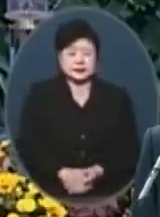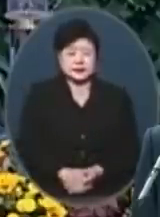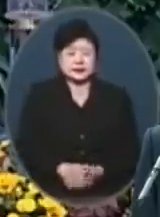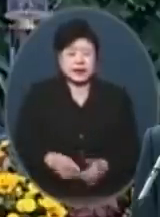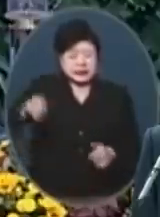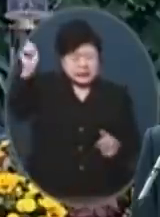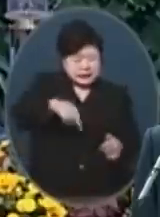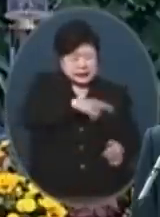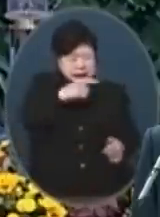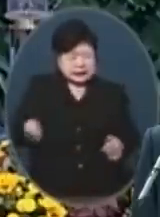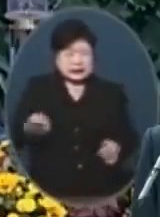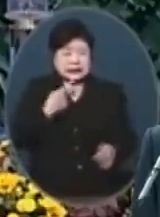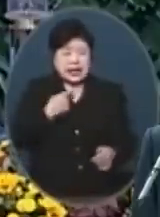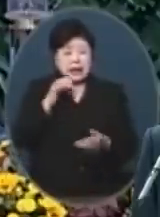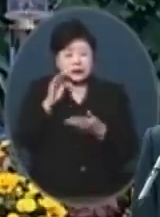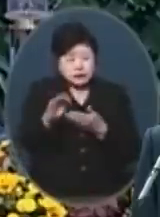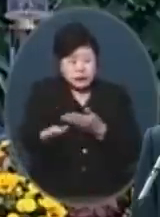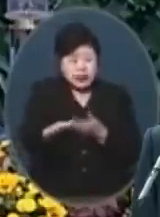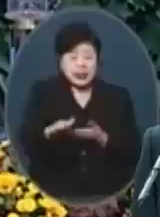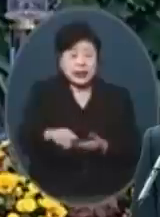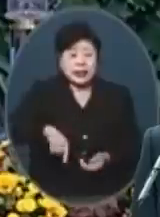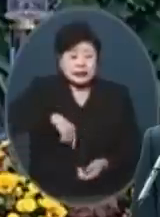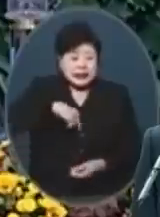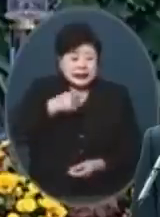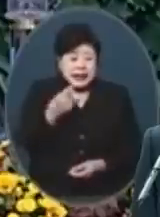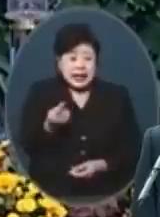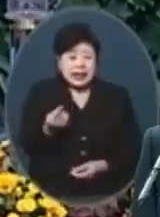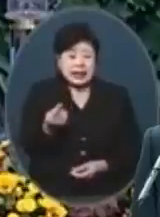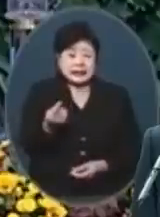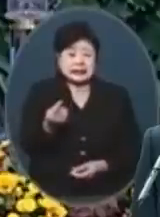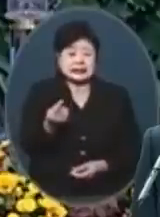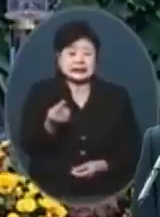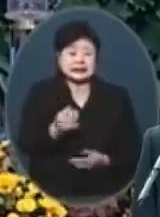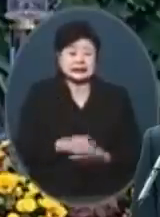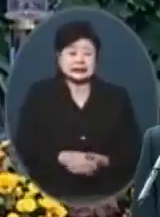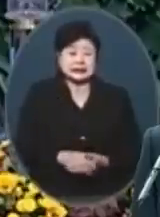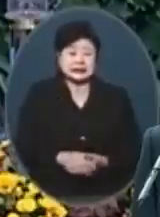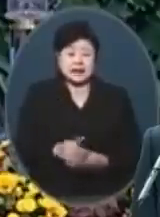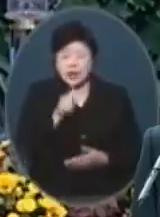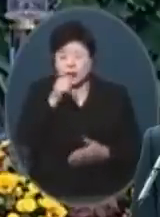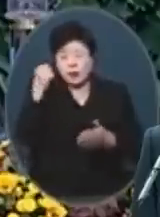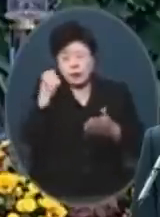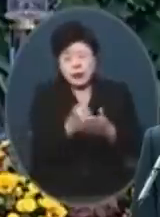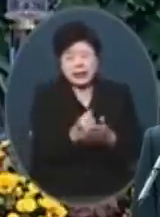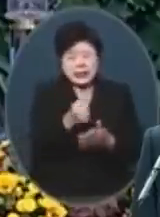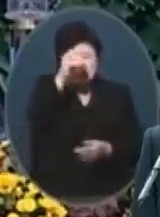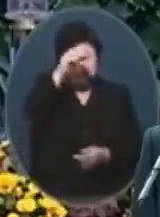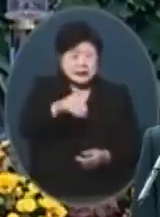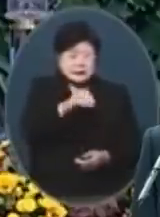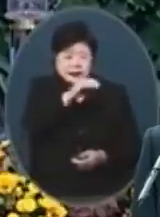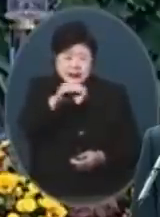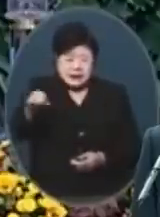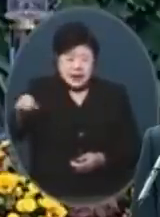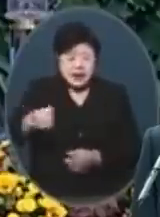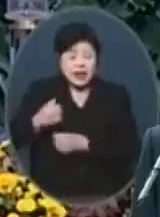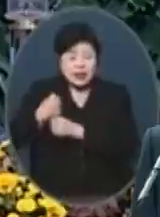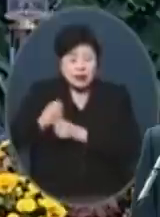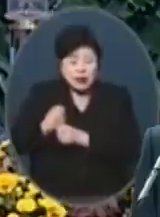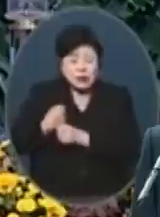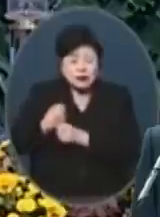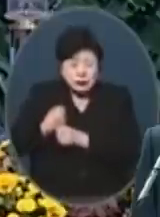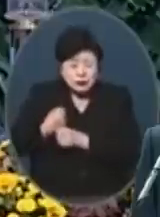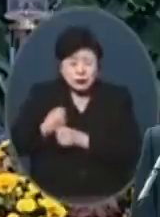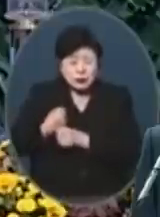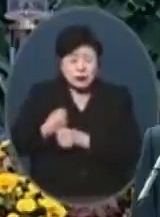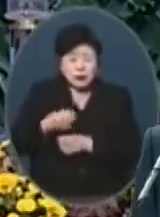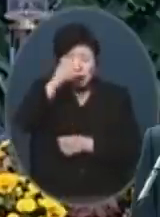채찍질을 당한 후에 자기가 못 박힐 십자가를 걸머치고